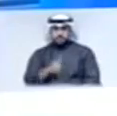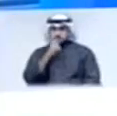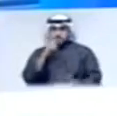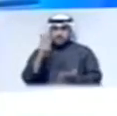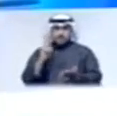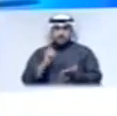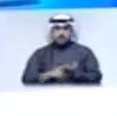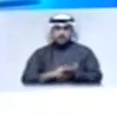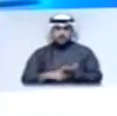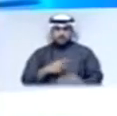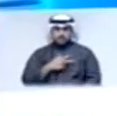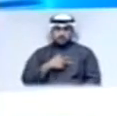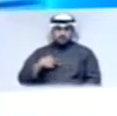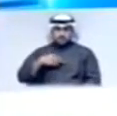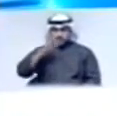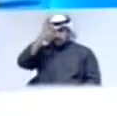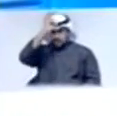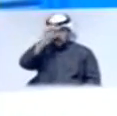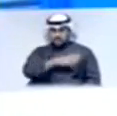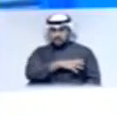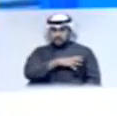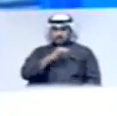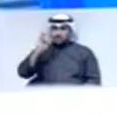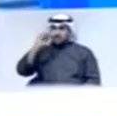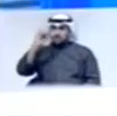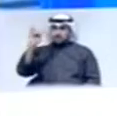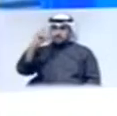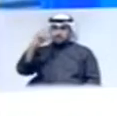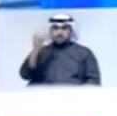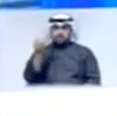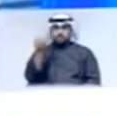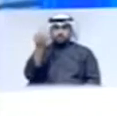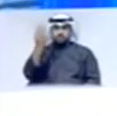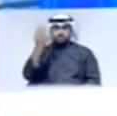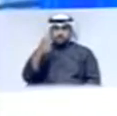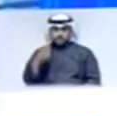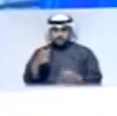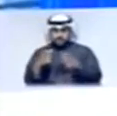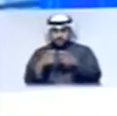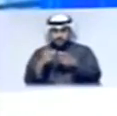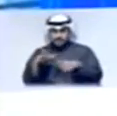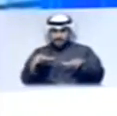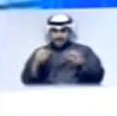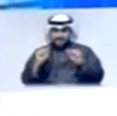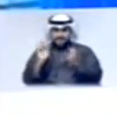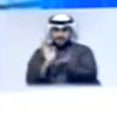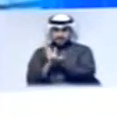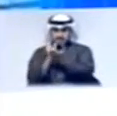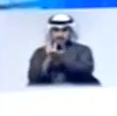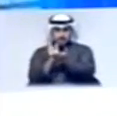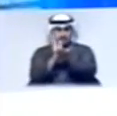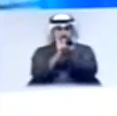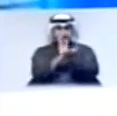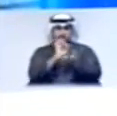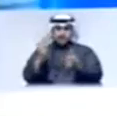أكد نائب رئيس مجلس الوزراء ووزير الداخلية الشيخ محمد الخالد الصباح خلال تكريم أسرة شهيد الواجب